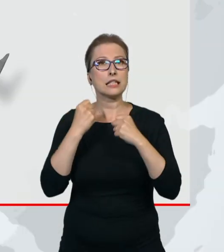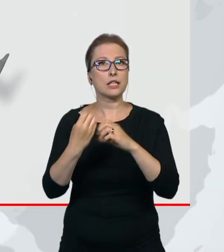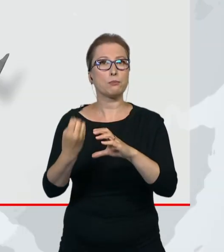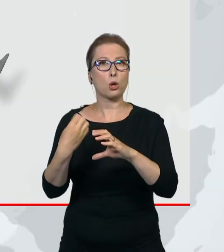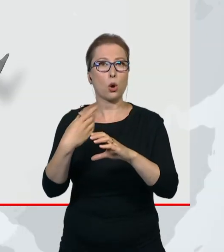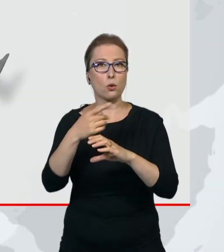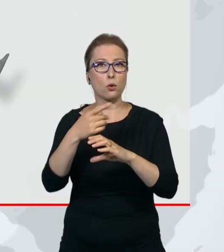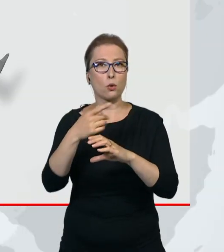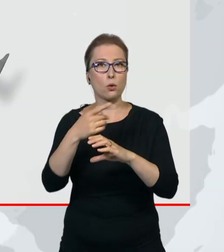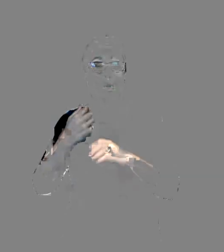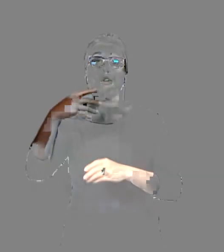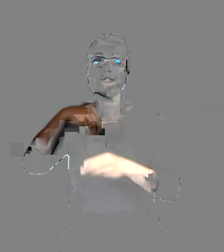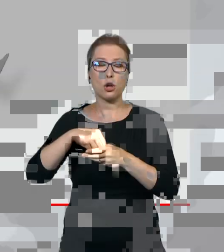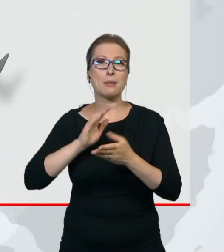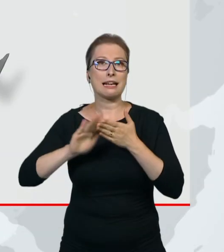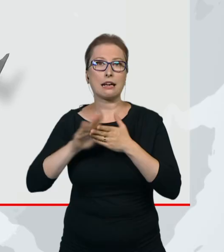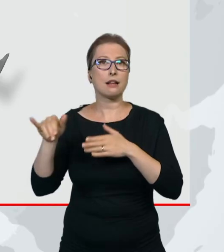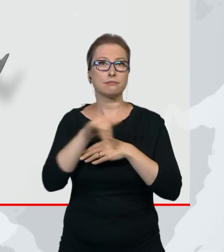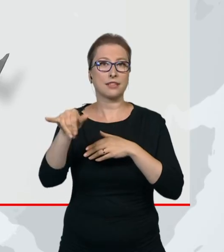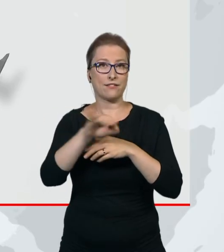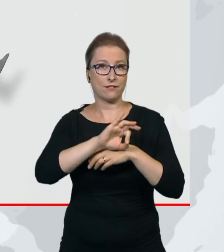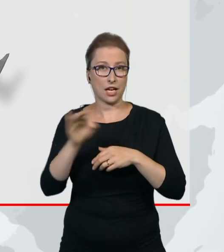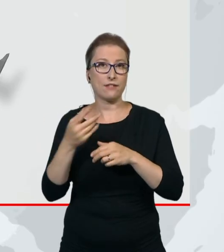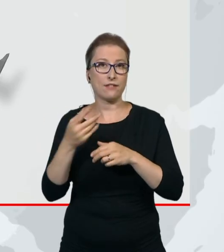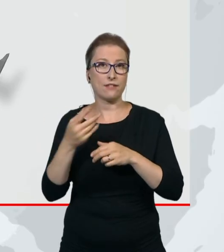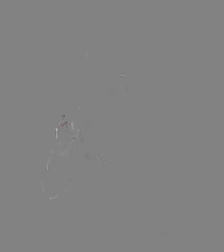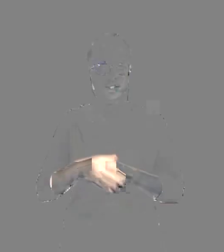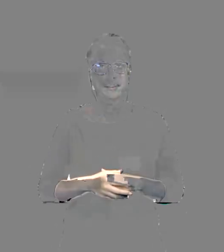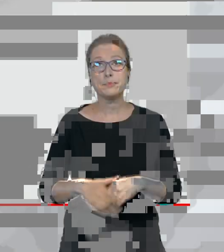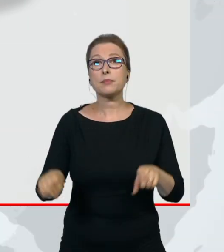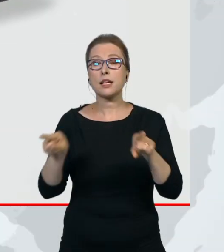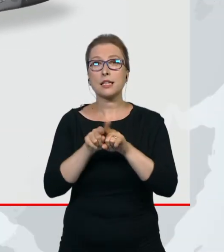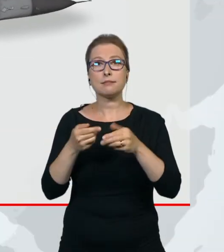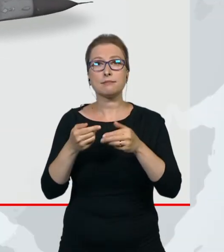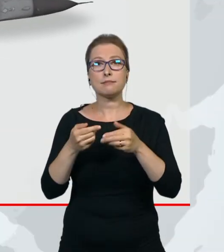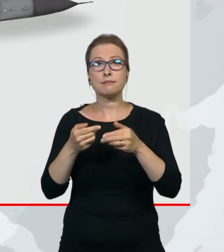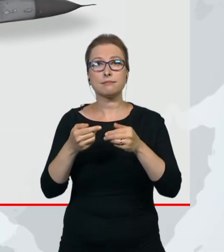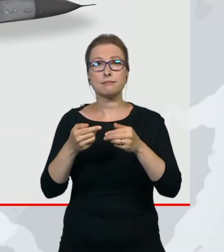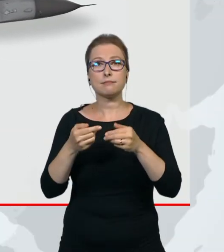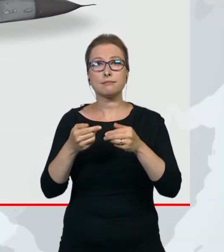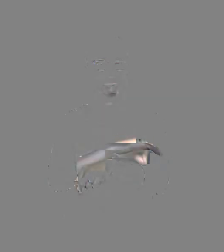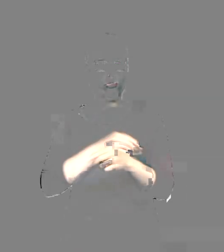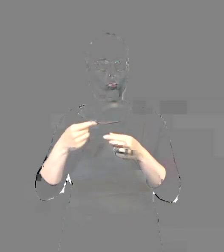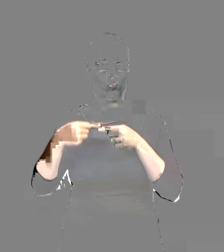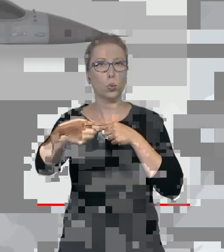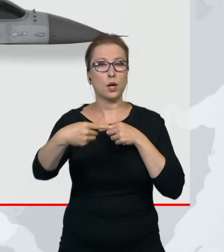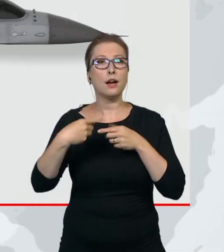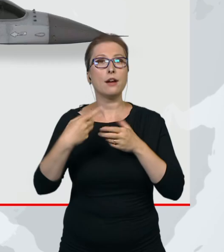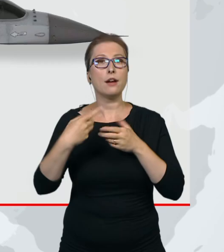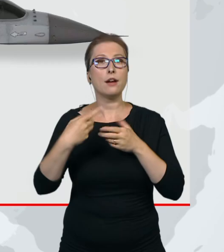kterému může stroj rychle manévrovat to je výhoda na délku 100 metrů vysoký